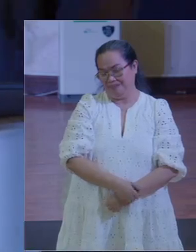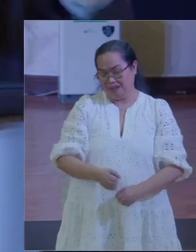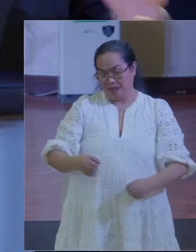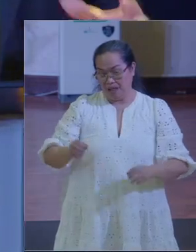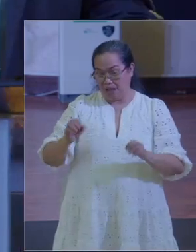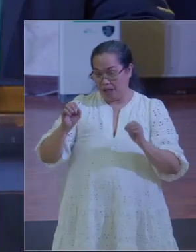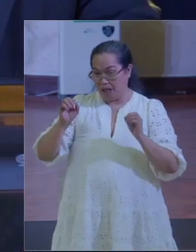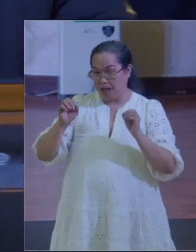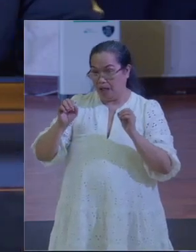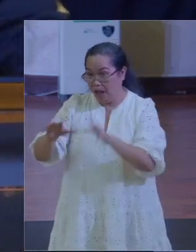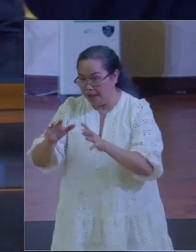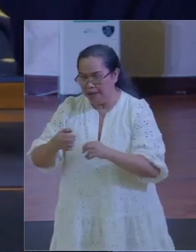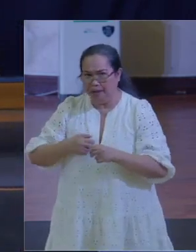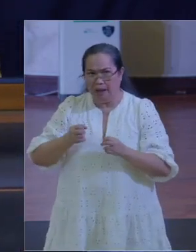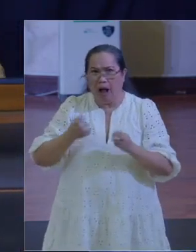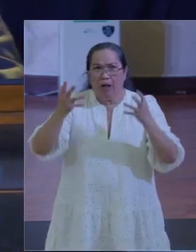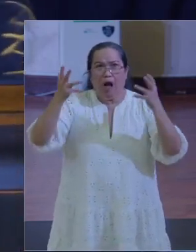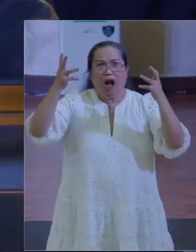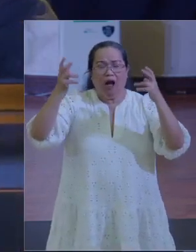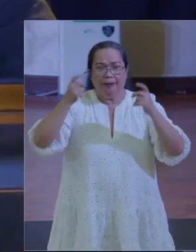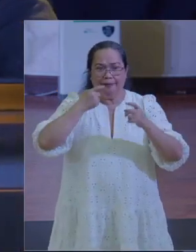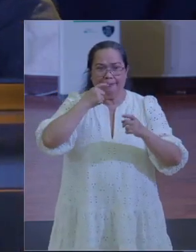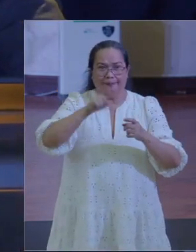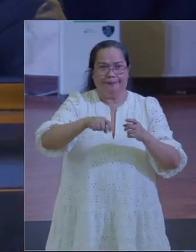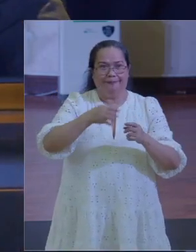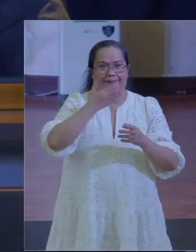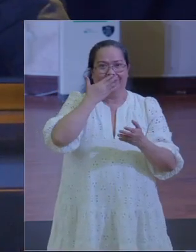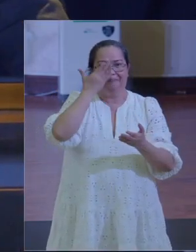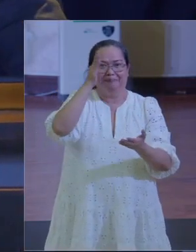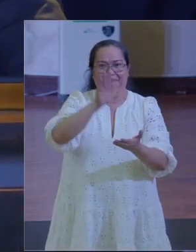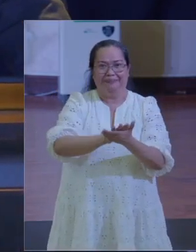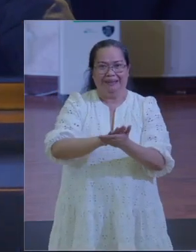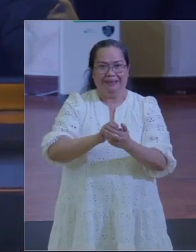kung ano yung mga pinagsasabi, galing yun doon.